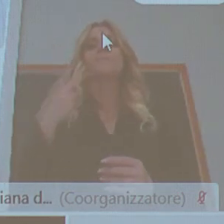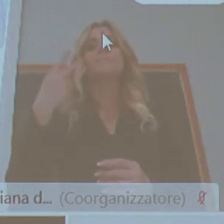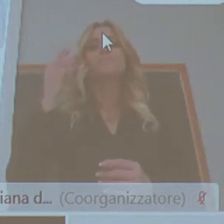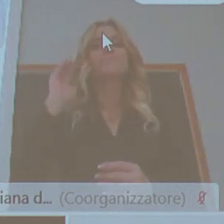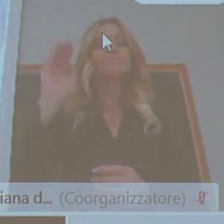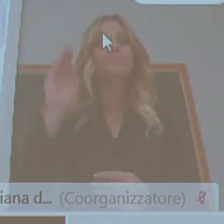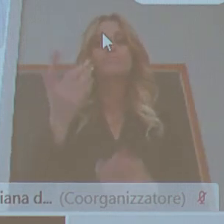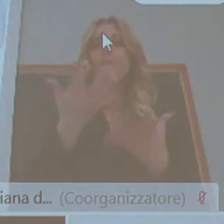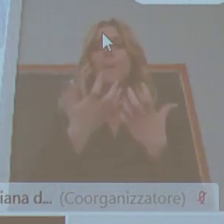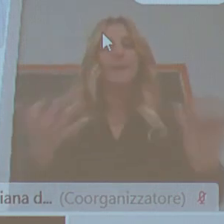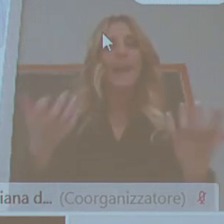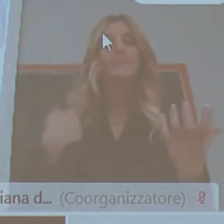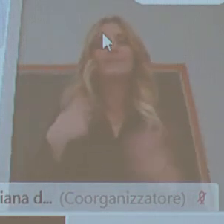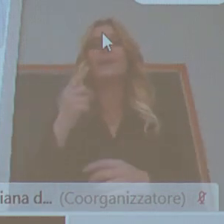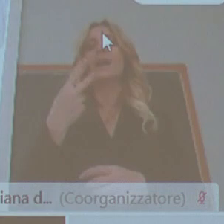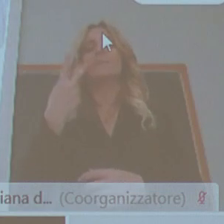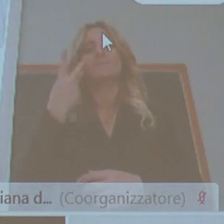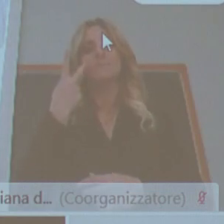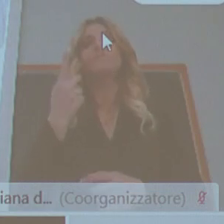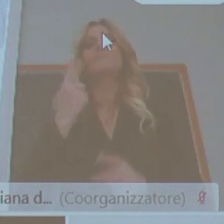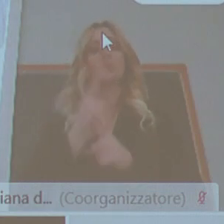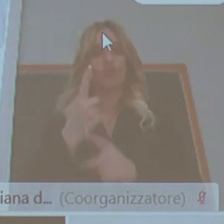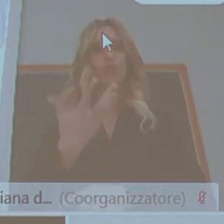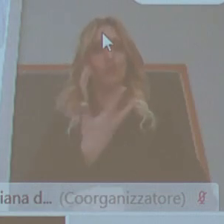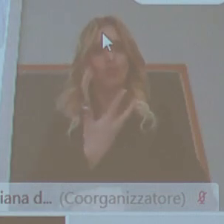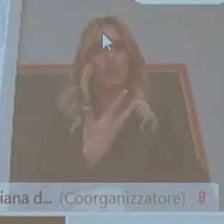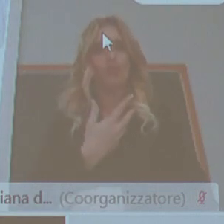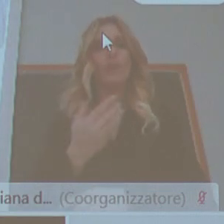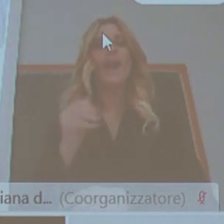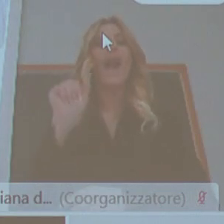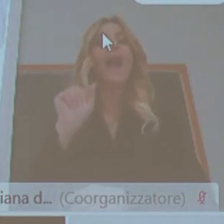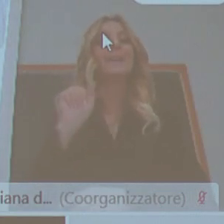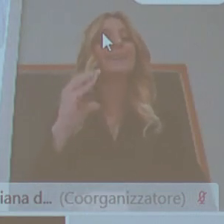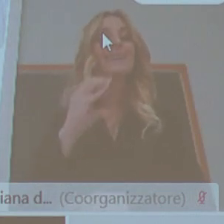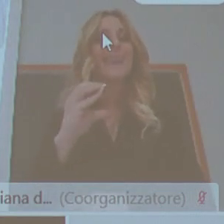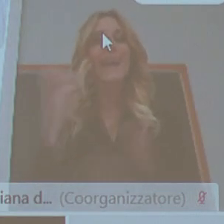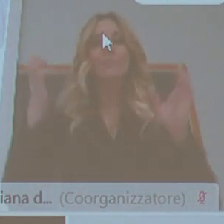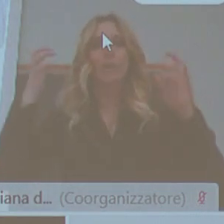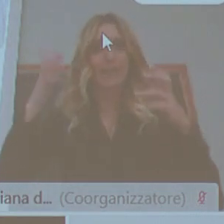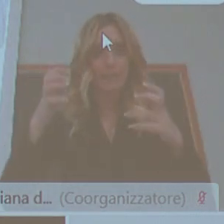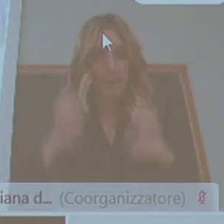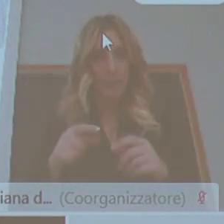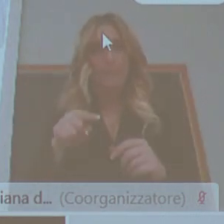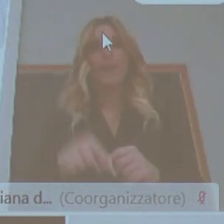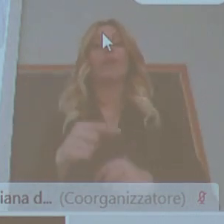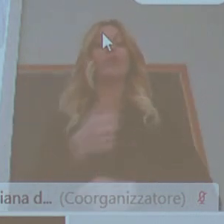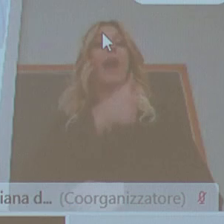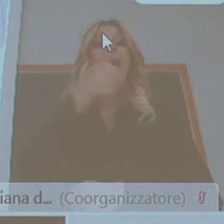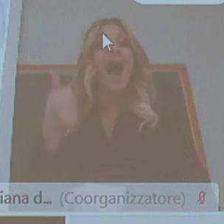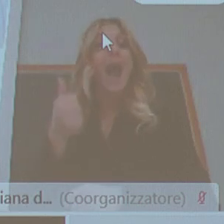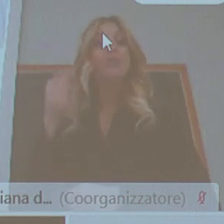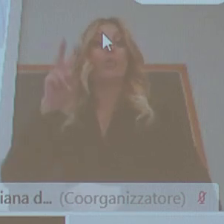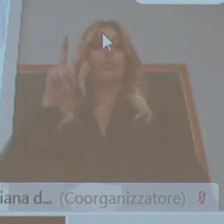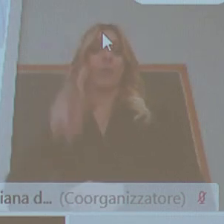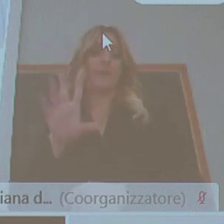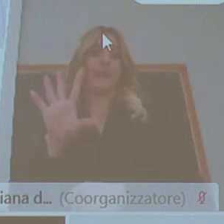parliamo di azzeramento dell'emissione di anidride carbonica, di gas serra per il 2050, però